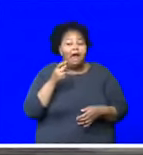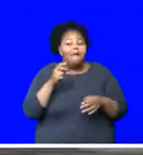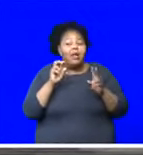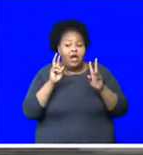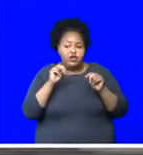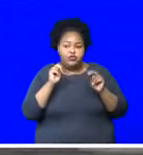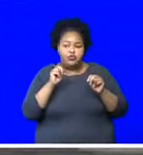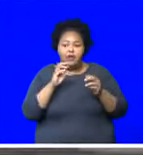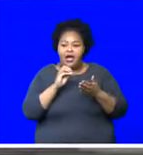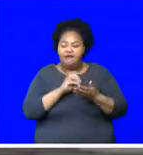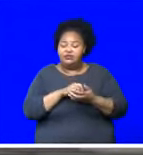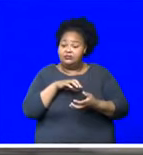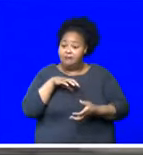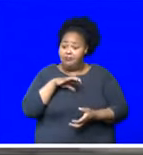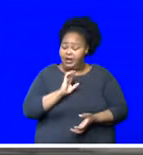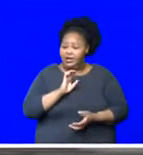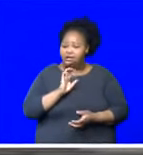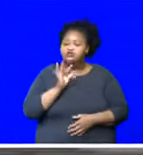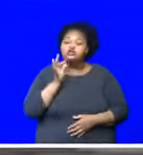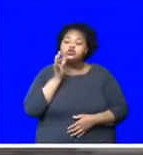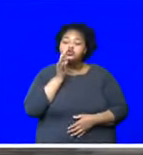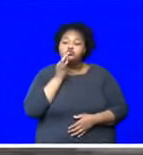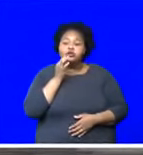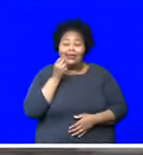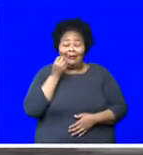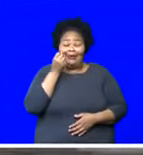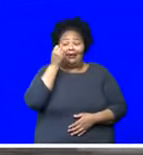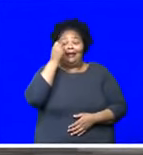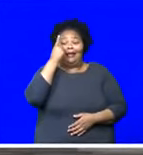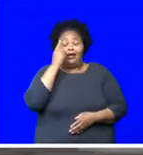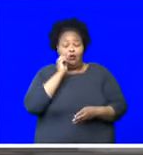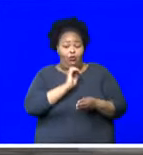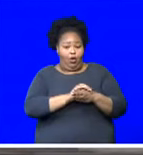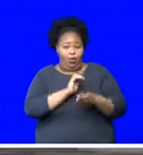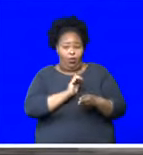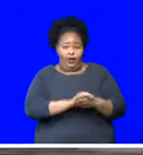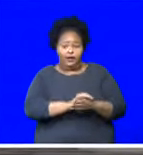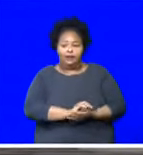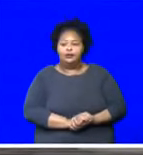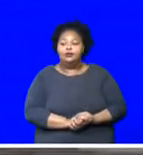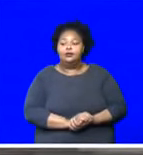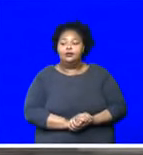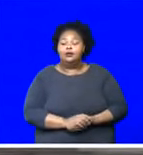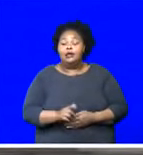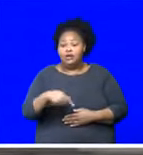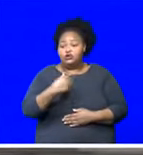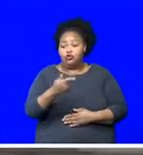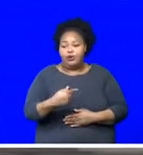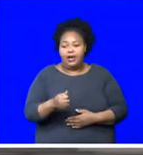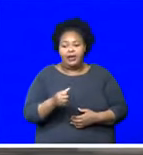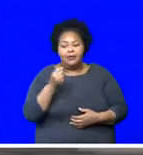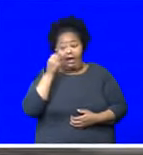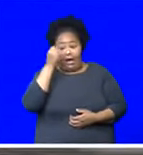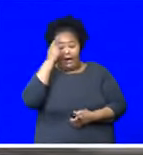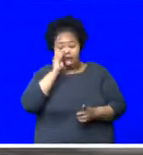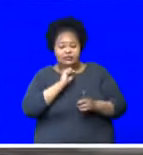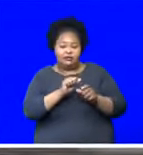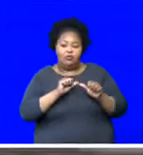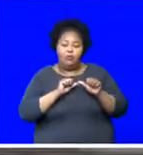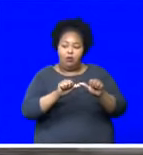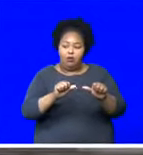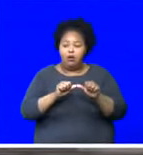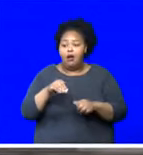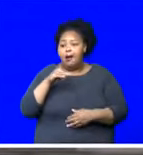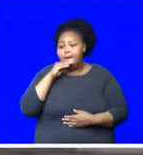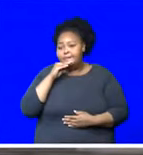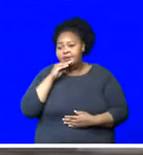so siyakhola lokho ukuthi ezibaqhubeka bawa implementa batawukhona kokuthi basinikele lama solutions leswathi